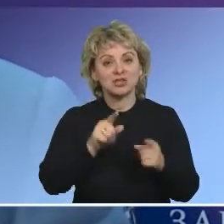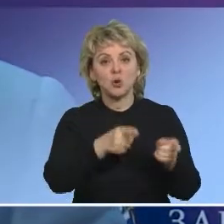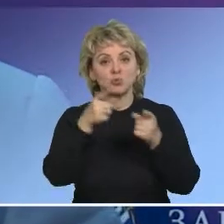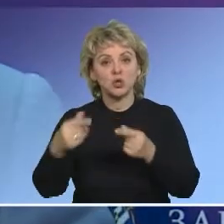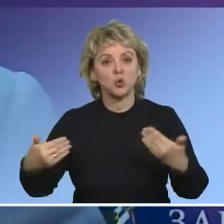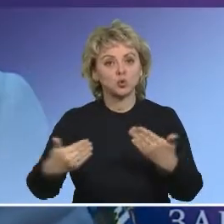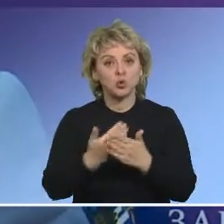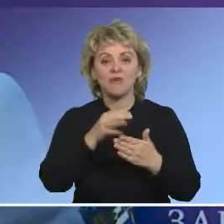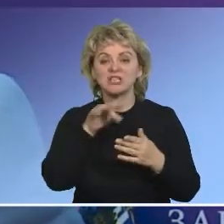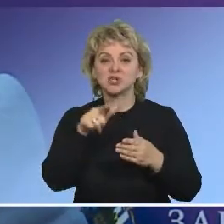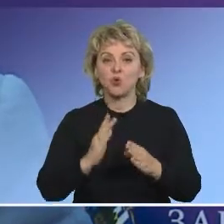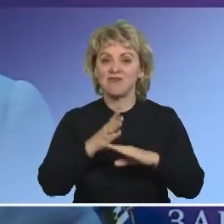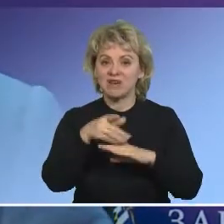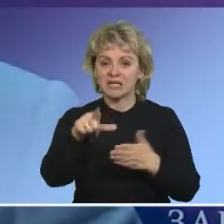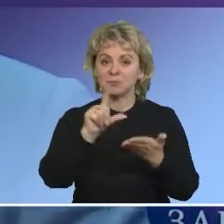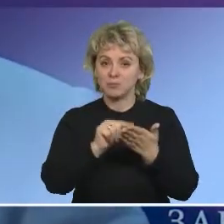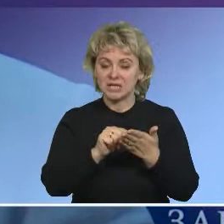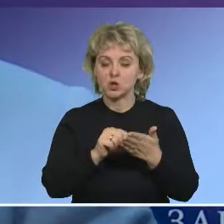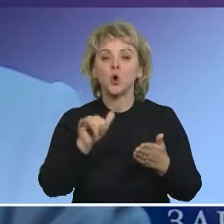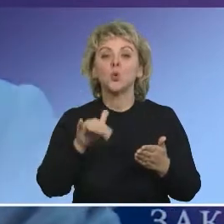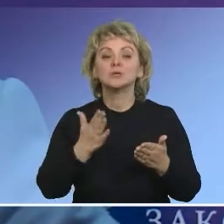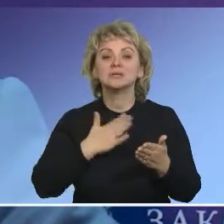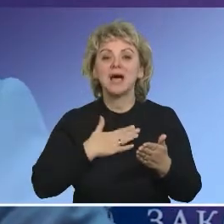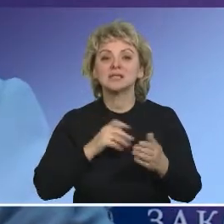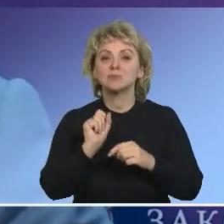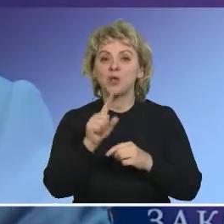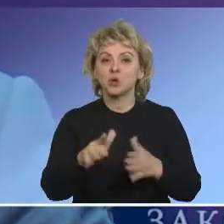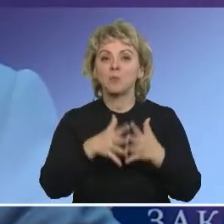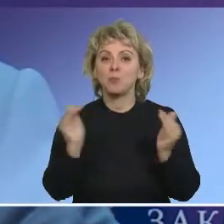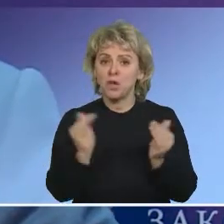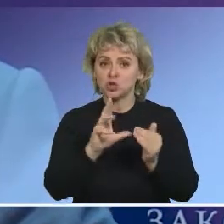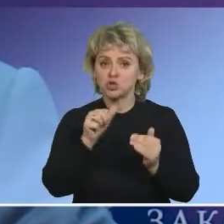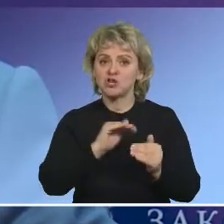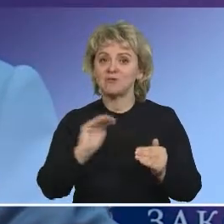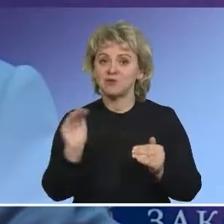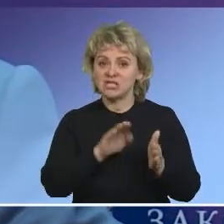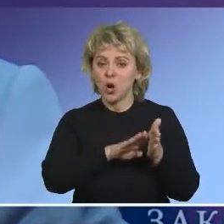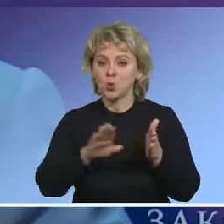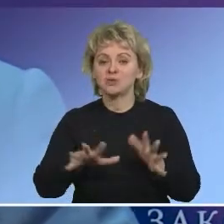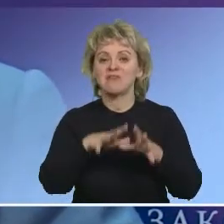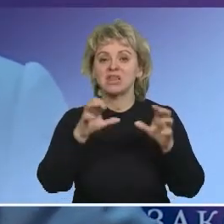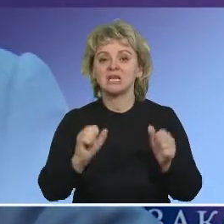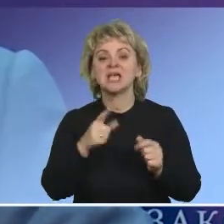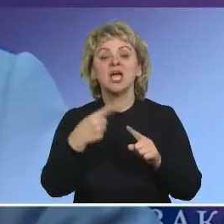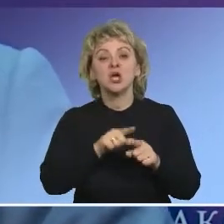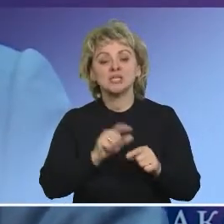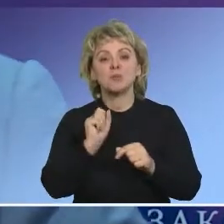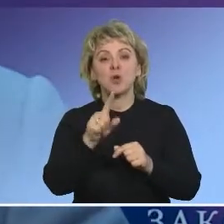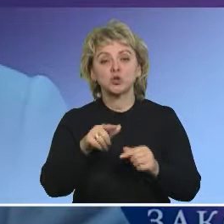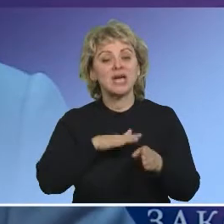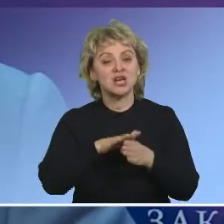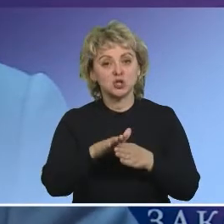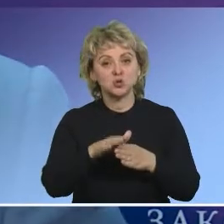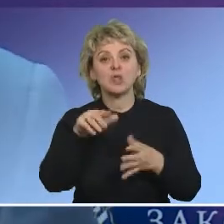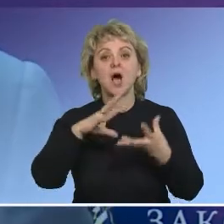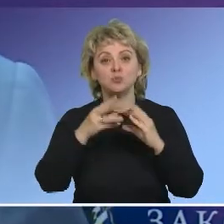перехода на новые сроки выхода на пенсию. У нас полномочий гораздо меньше, чем у федерального уровня власти, но мы эти полномочия реализуем